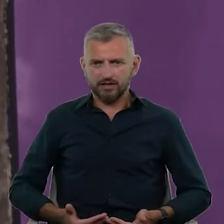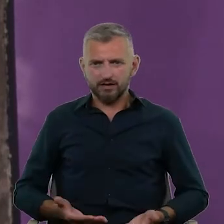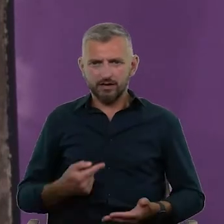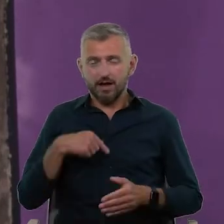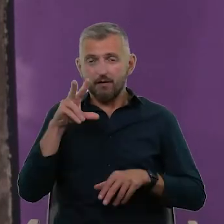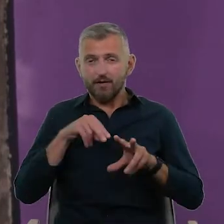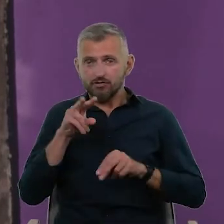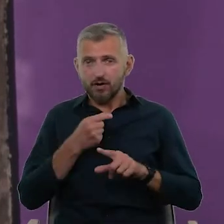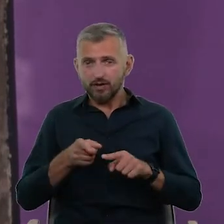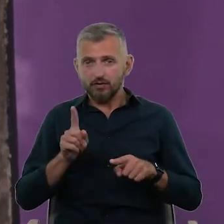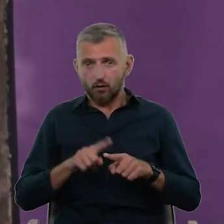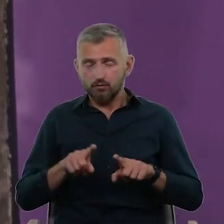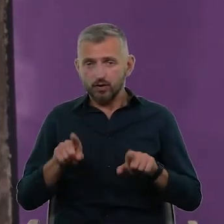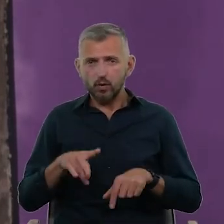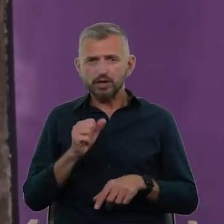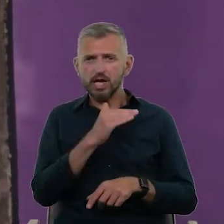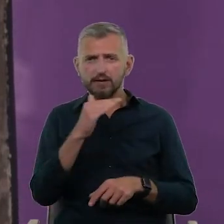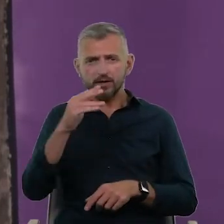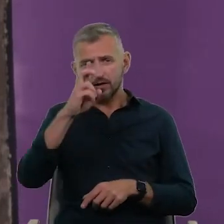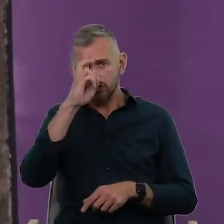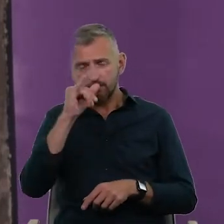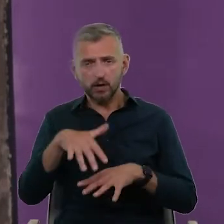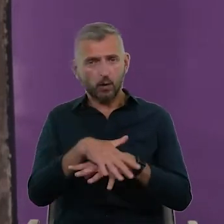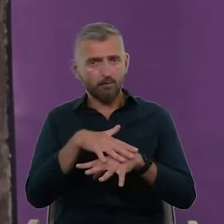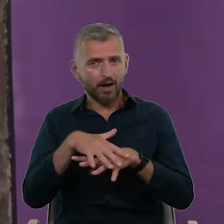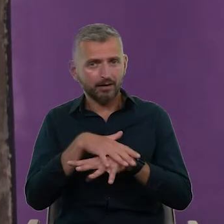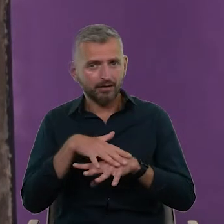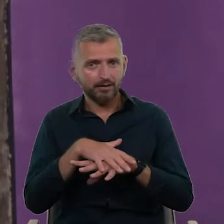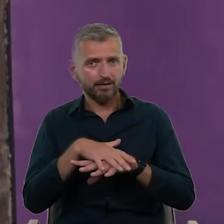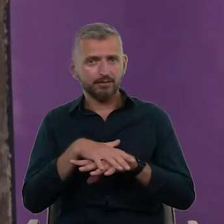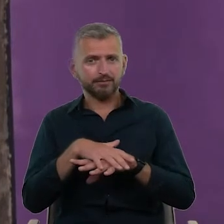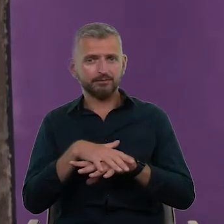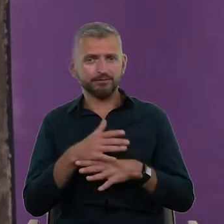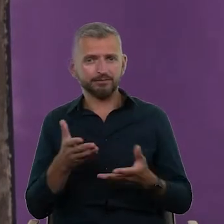цьому також на рівні і держави, і громад, і